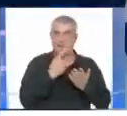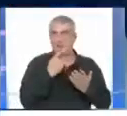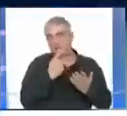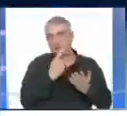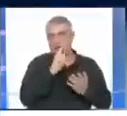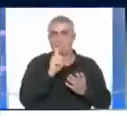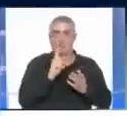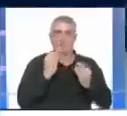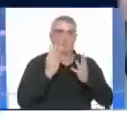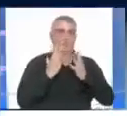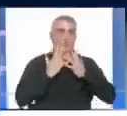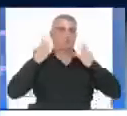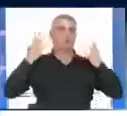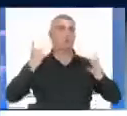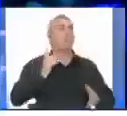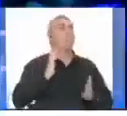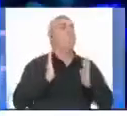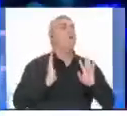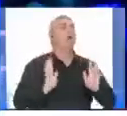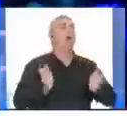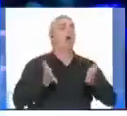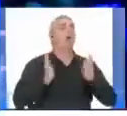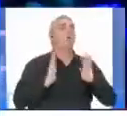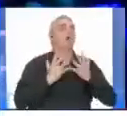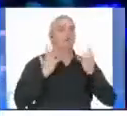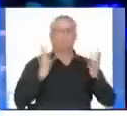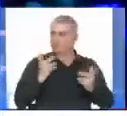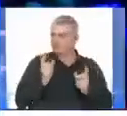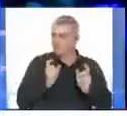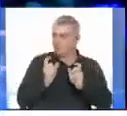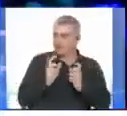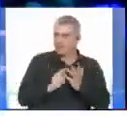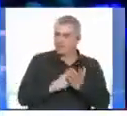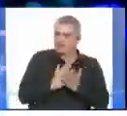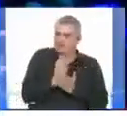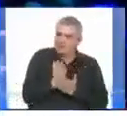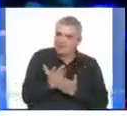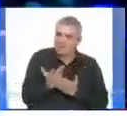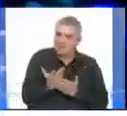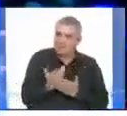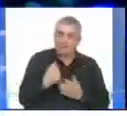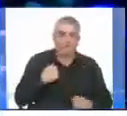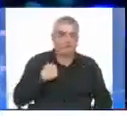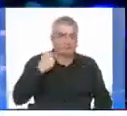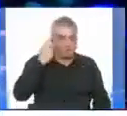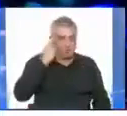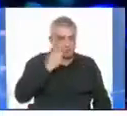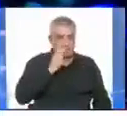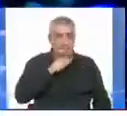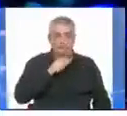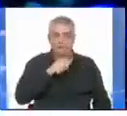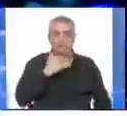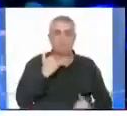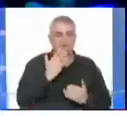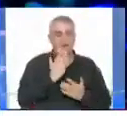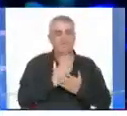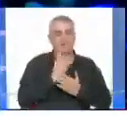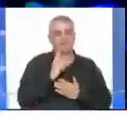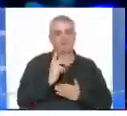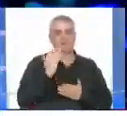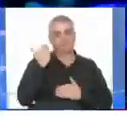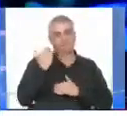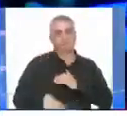אבל דברים מאוד דרמטיים. מאוד דרמטיים. כי אם זה הגנה מן הצדק. אני חושב שהשופטים בשלב הזה כבר צריכים